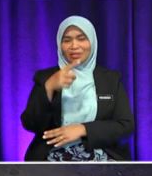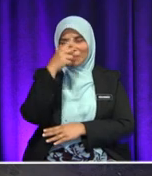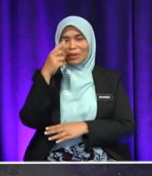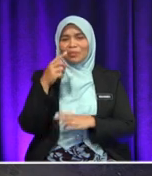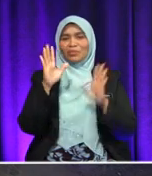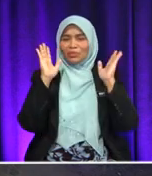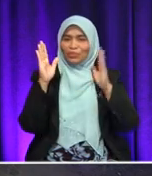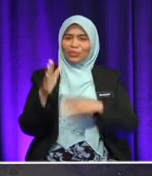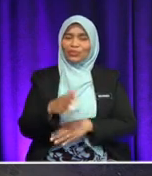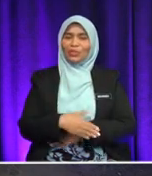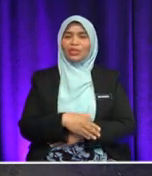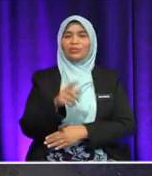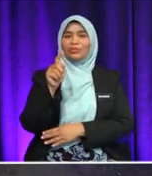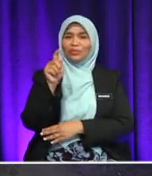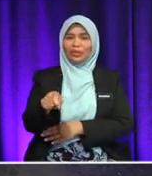puasa